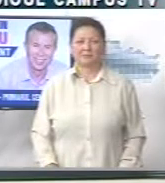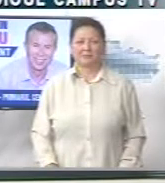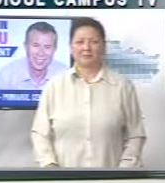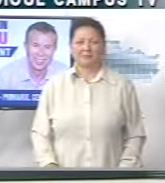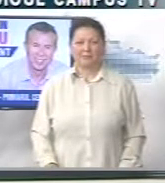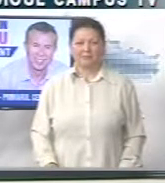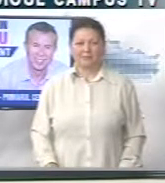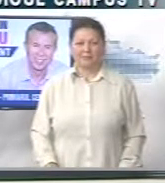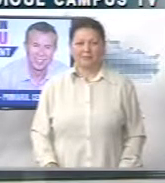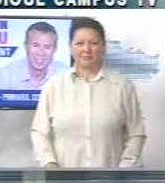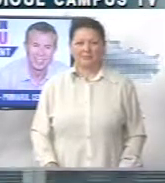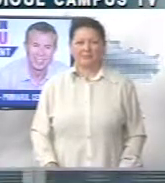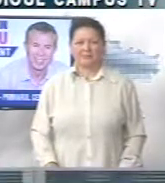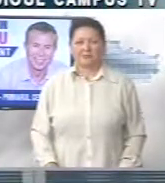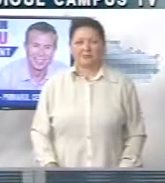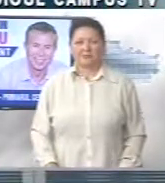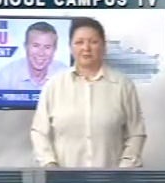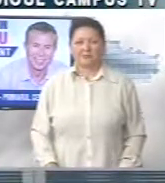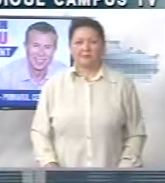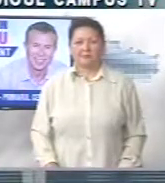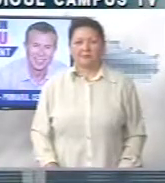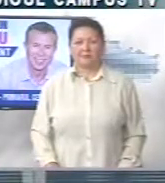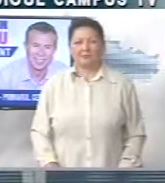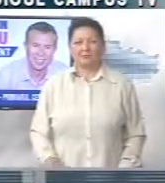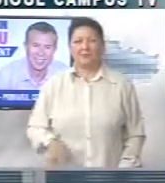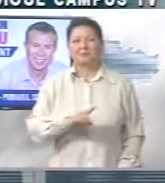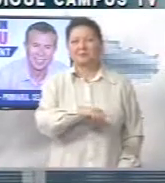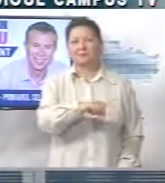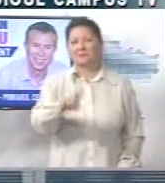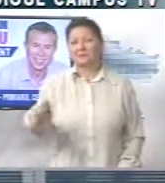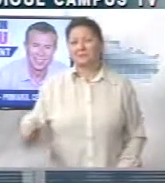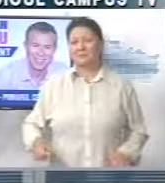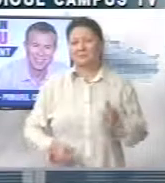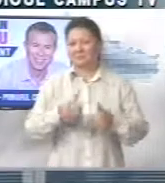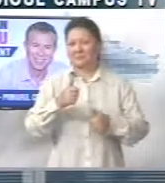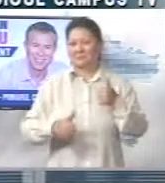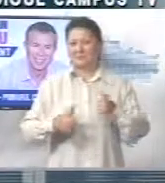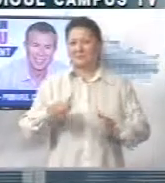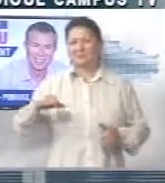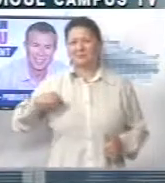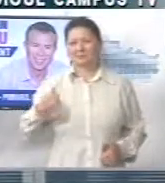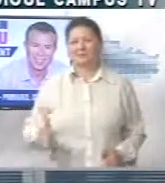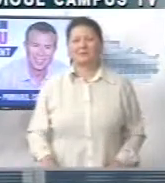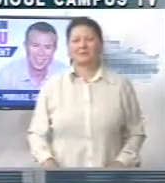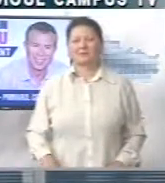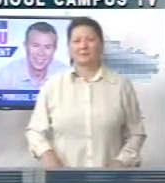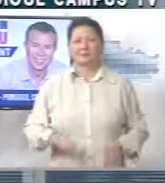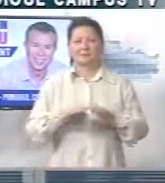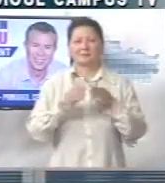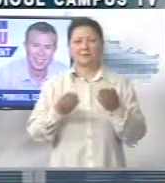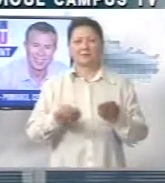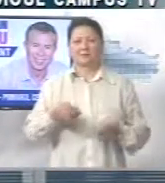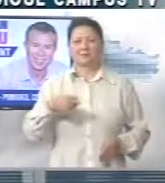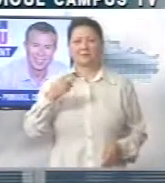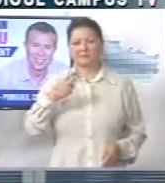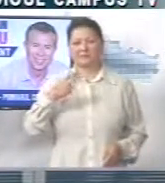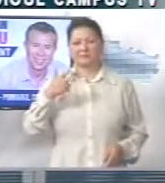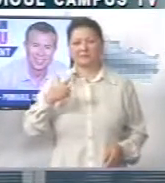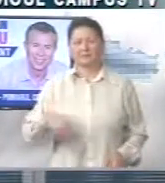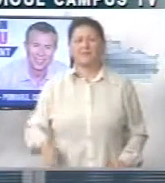Este foarte simplu pentru că toți candidații sunt pe pagina 22 și nu a treia. Iar pe buletinul de vot pentru